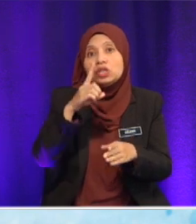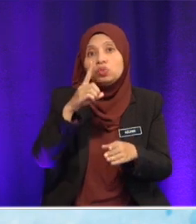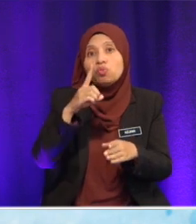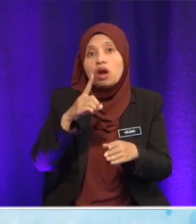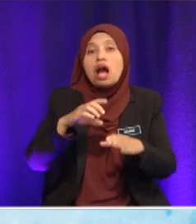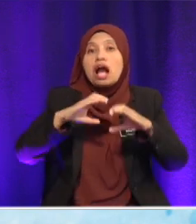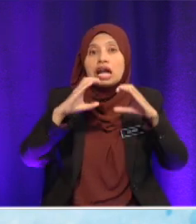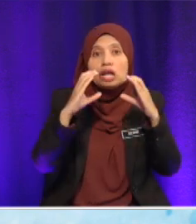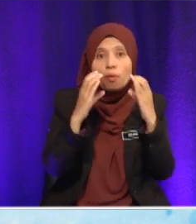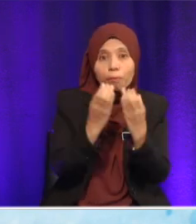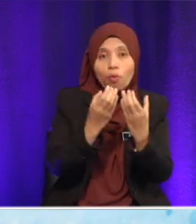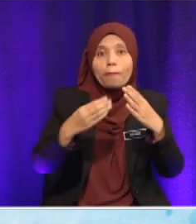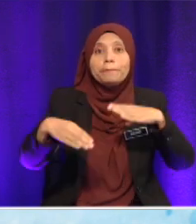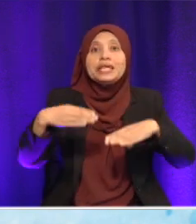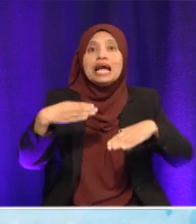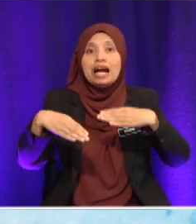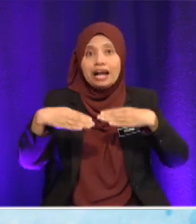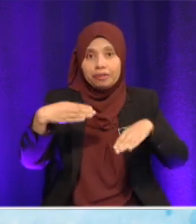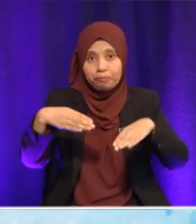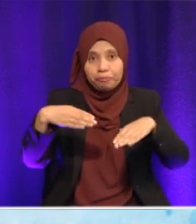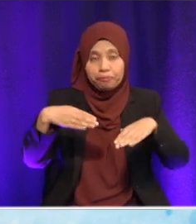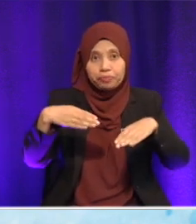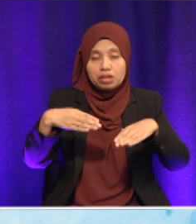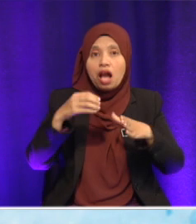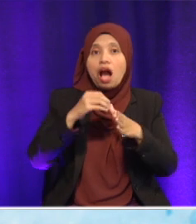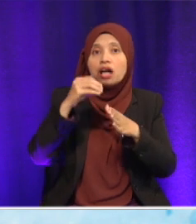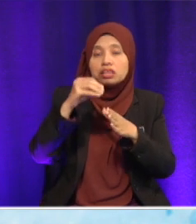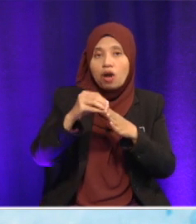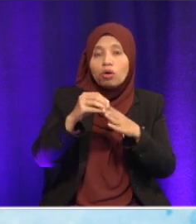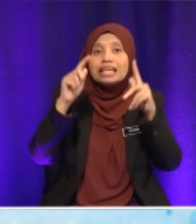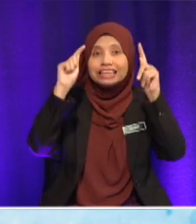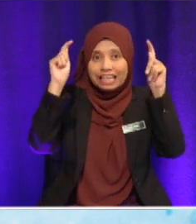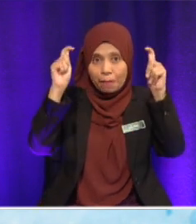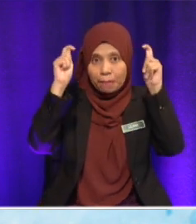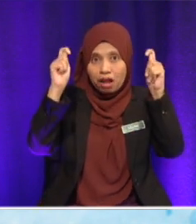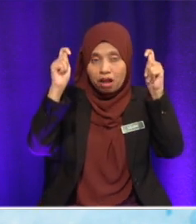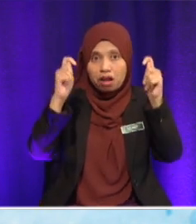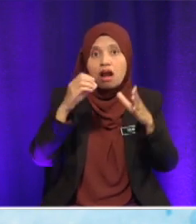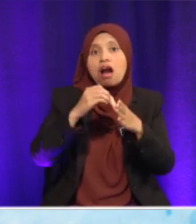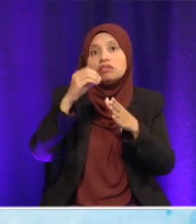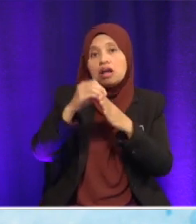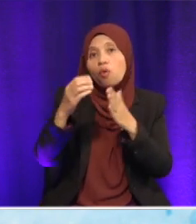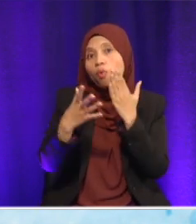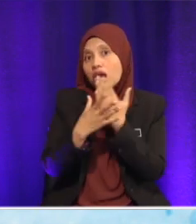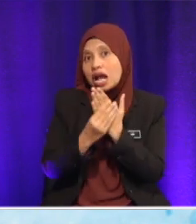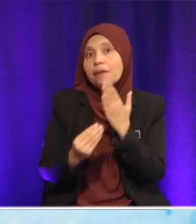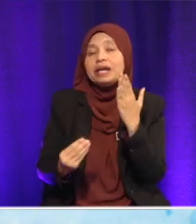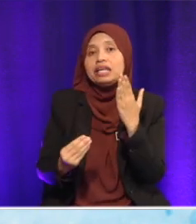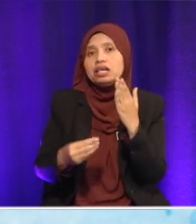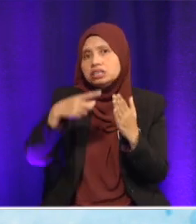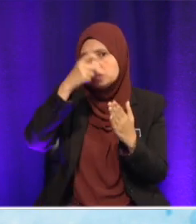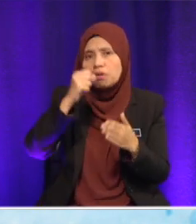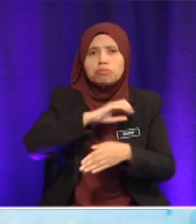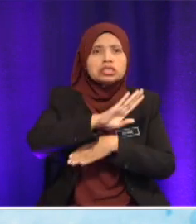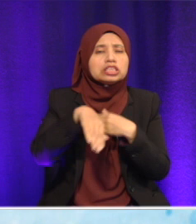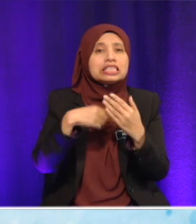kelompok bidang satu kelompok bidang ataupun tema ataupun kemahiran siap untuk pelajaran itu sebut kalau